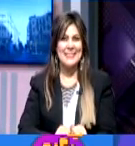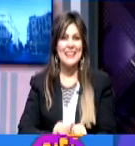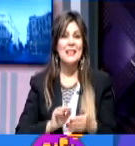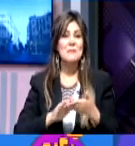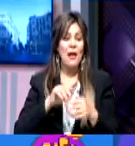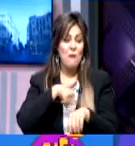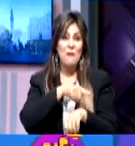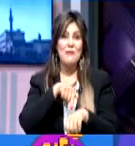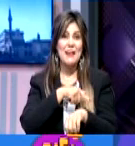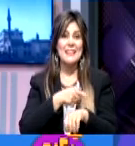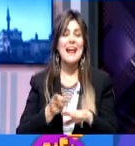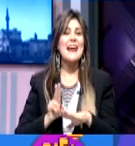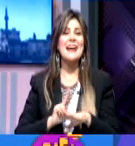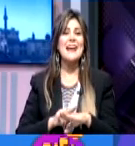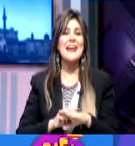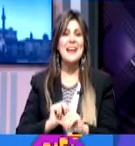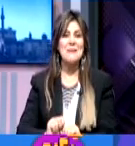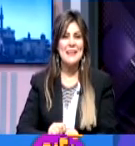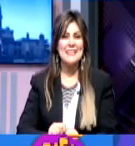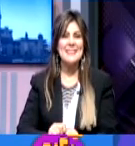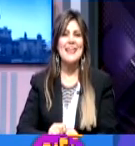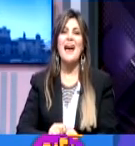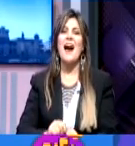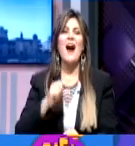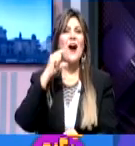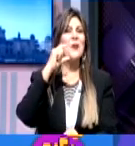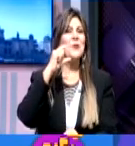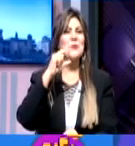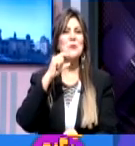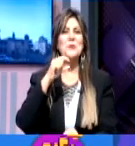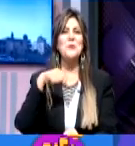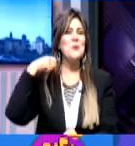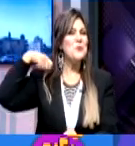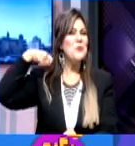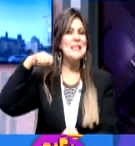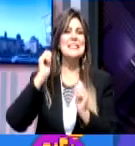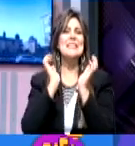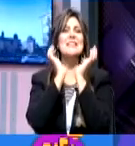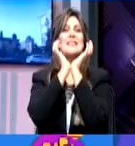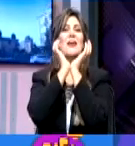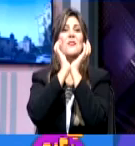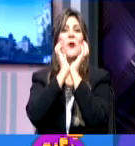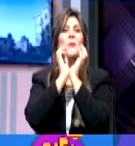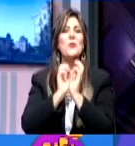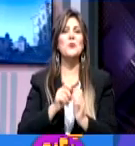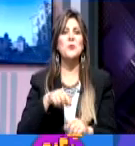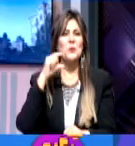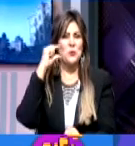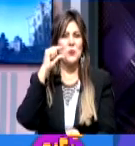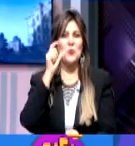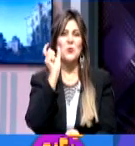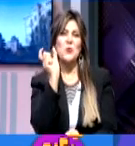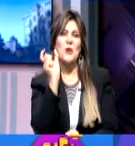للفتره كمان بتاعه الدكتوره نيفين القباج، برضو في فترتها برضو وزيره التضامن ذات العمل